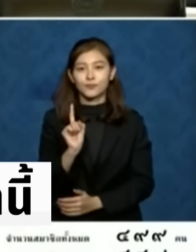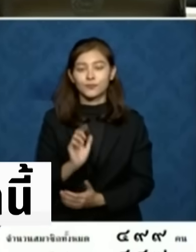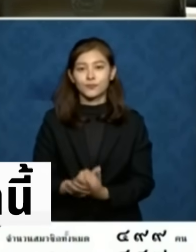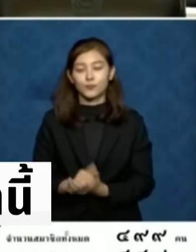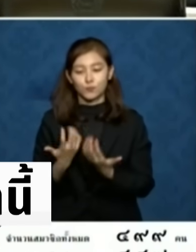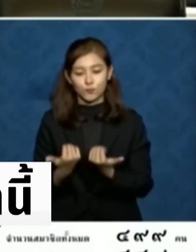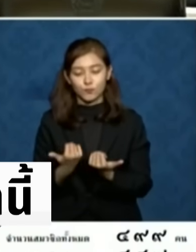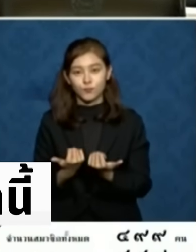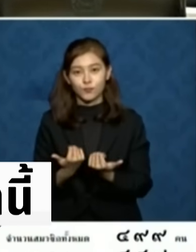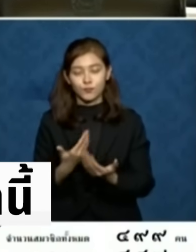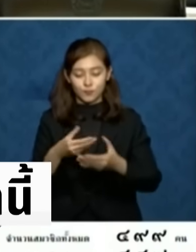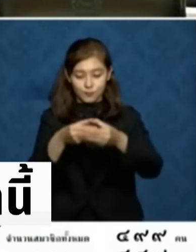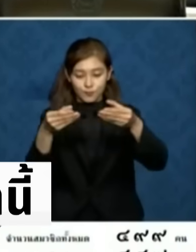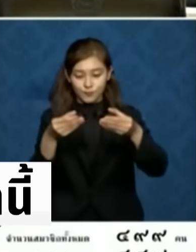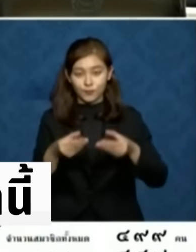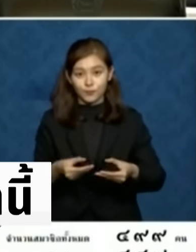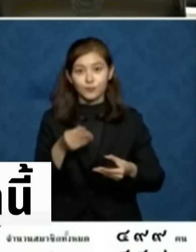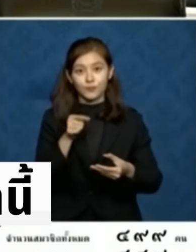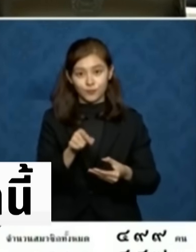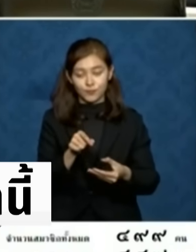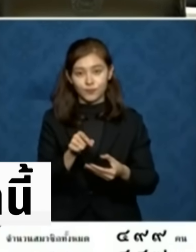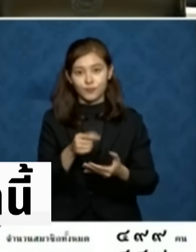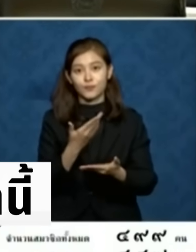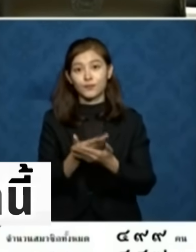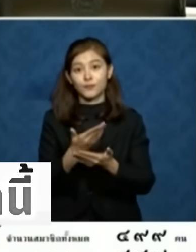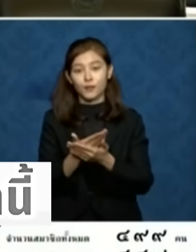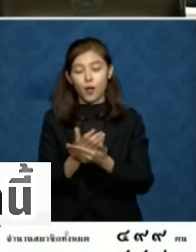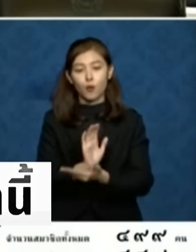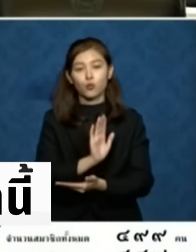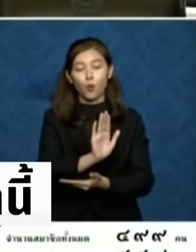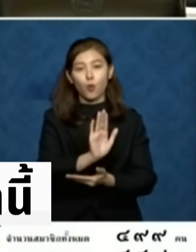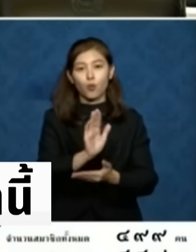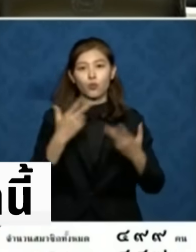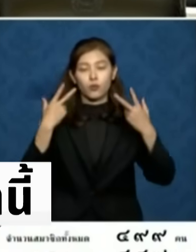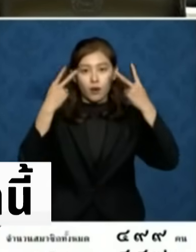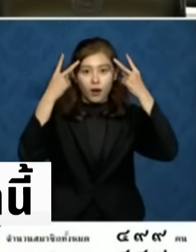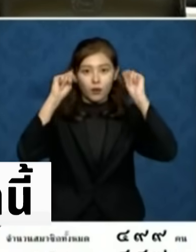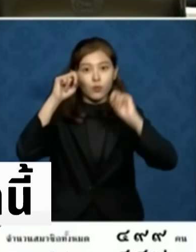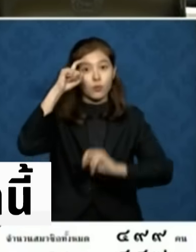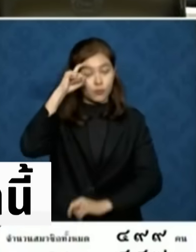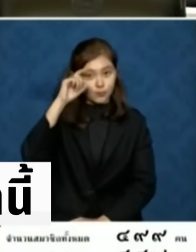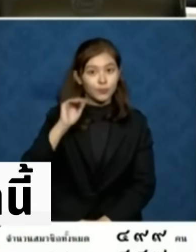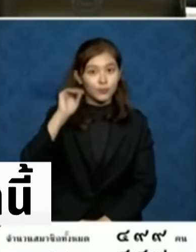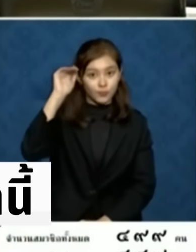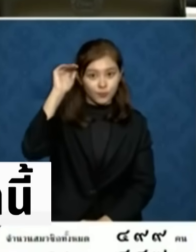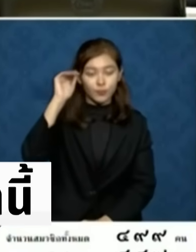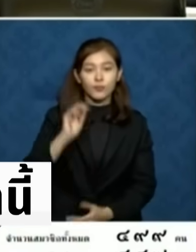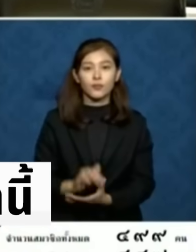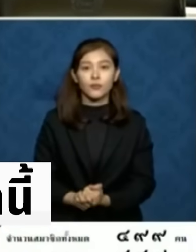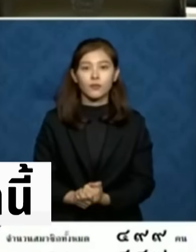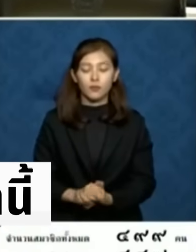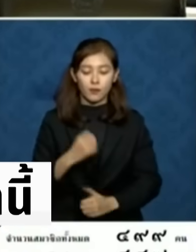ประมาณฉบับนี้เป็นฉบับแรกของรัฐบาลชุดนี้เกิดจากการเอางบปี